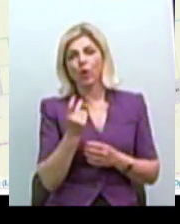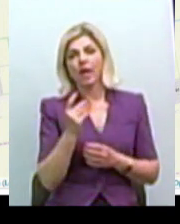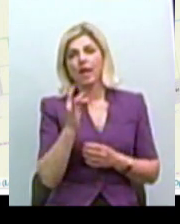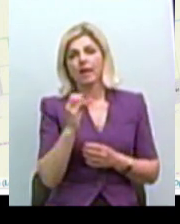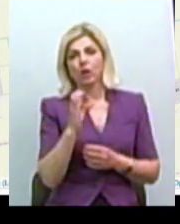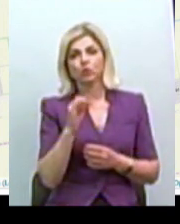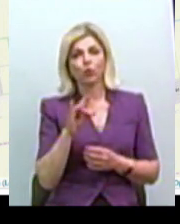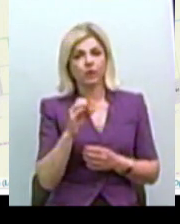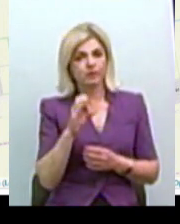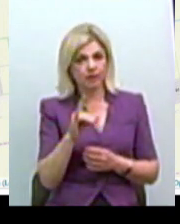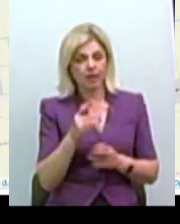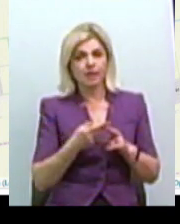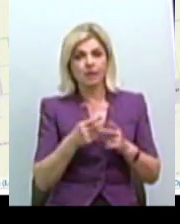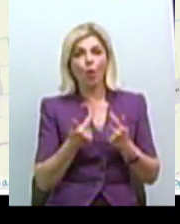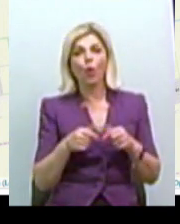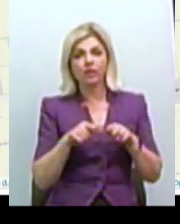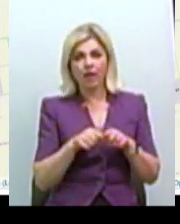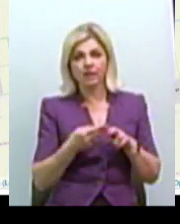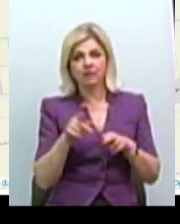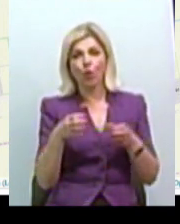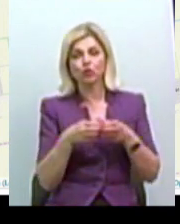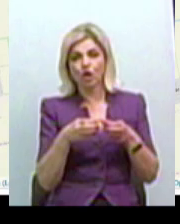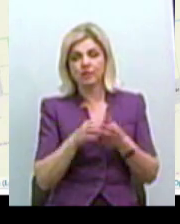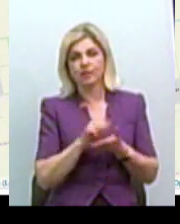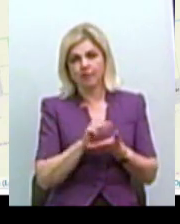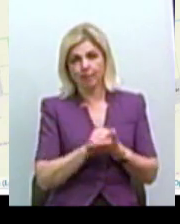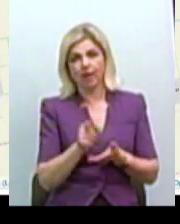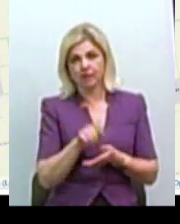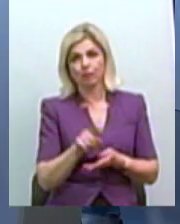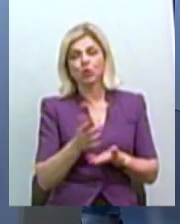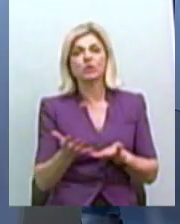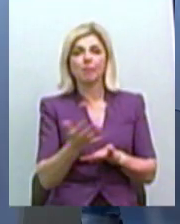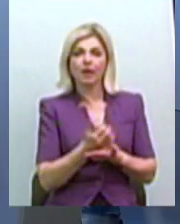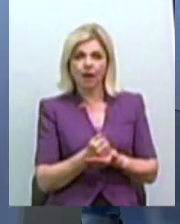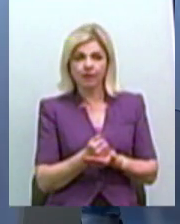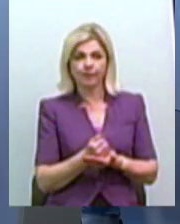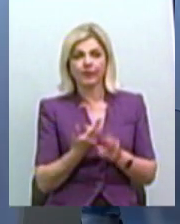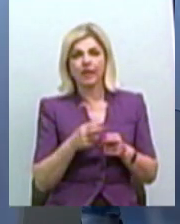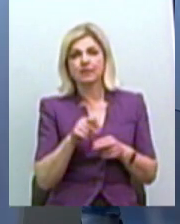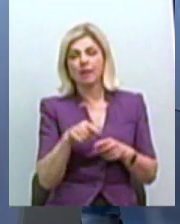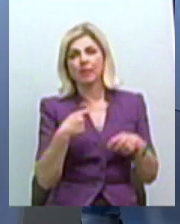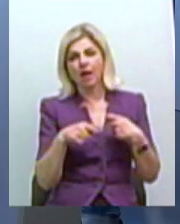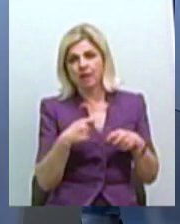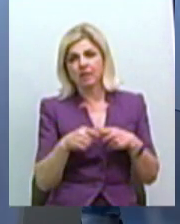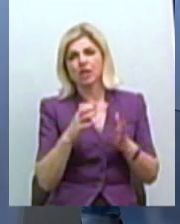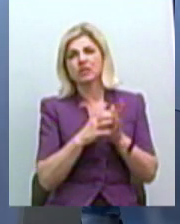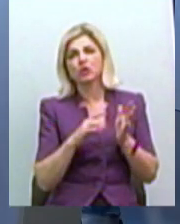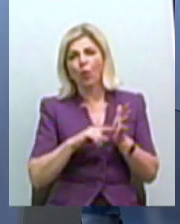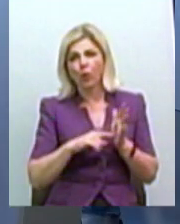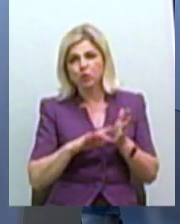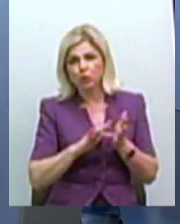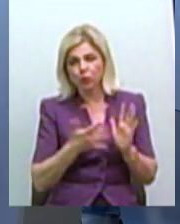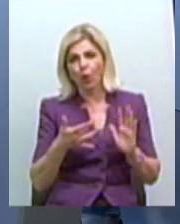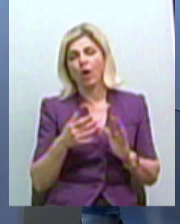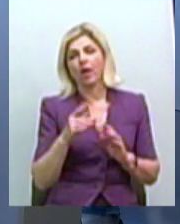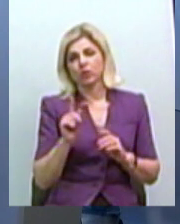І саме цей відділ, ця дільниця займається тим, що збирає цей пластик, це скло, що